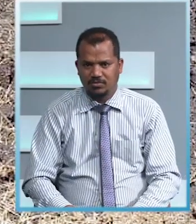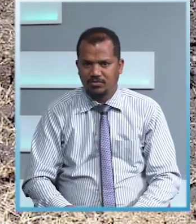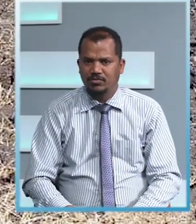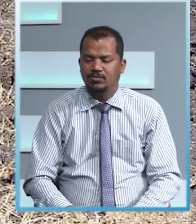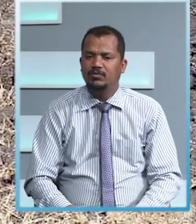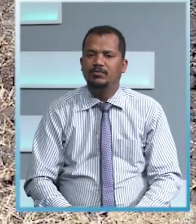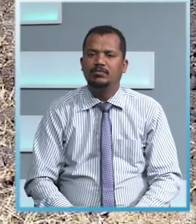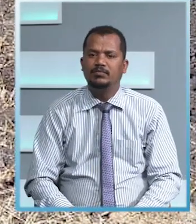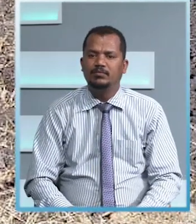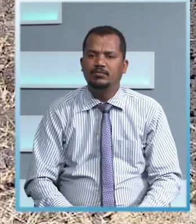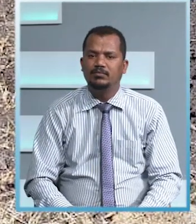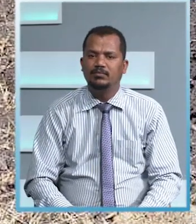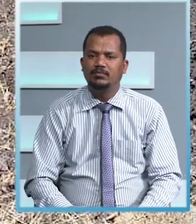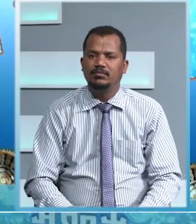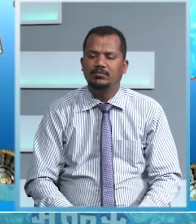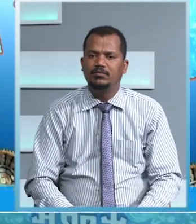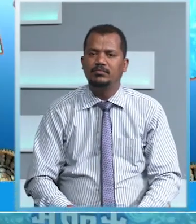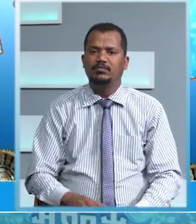ነው።